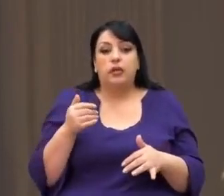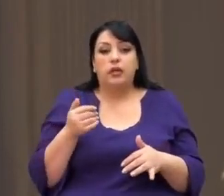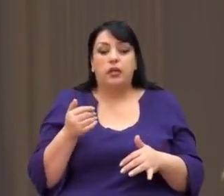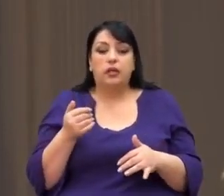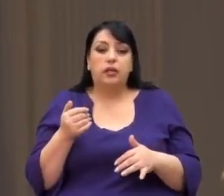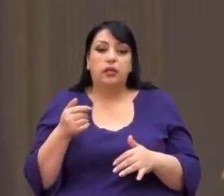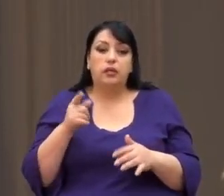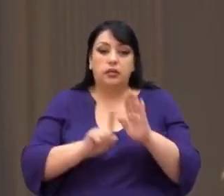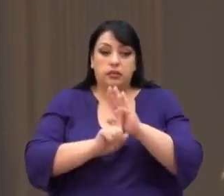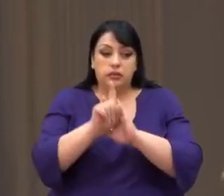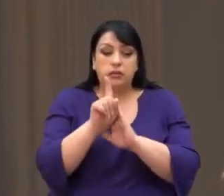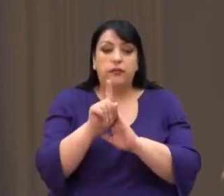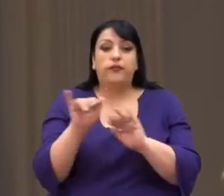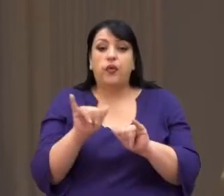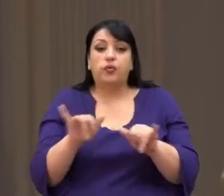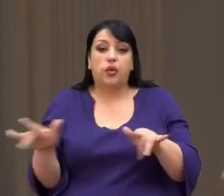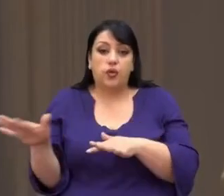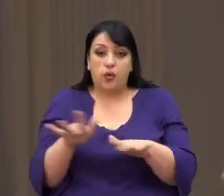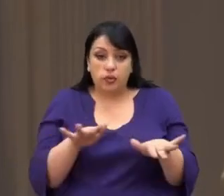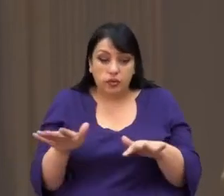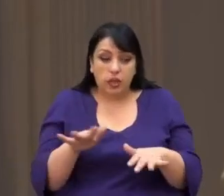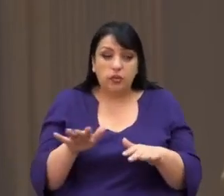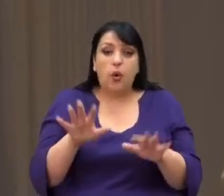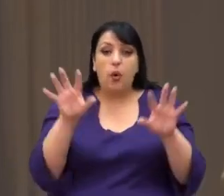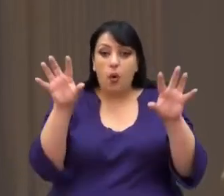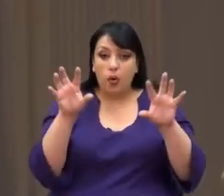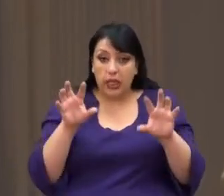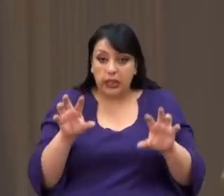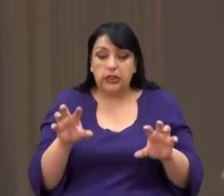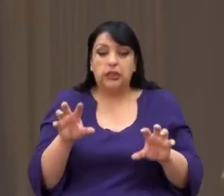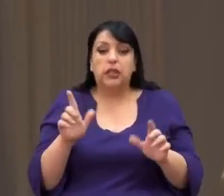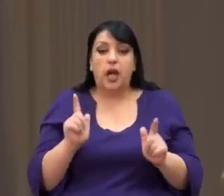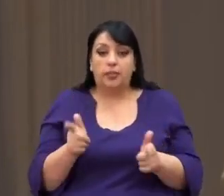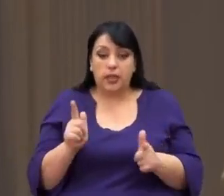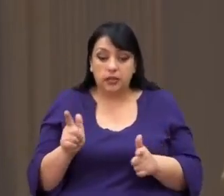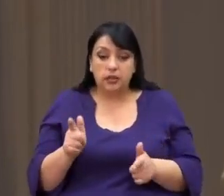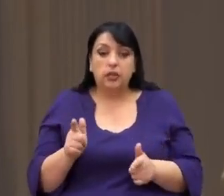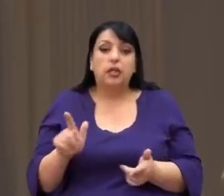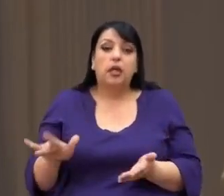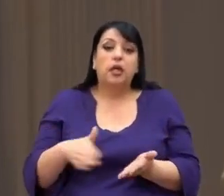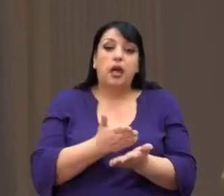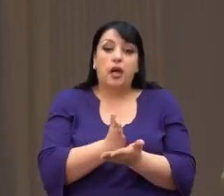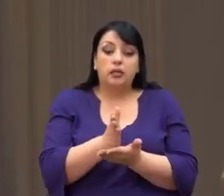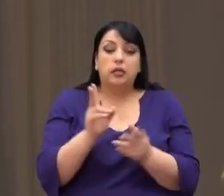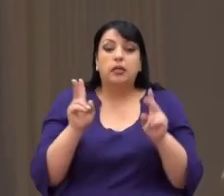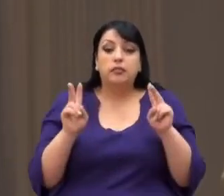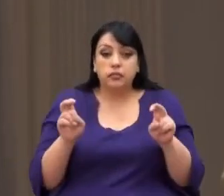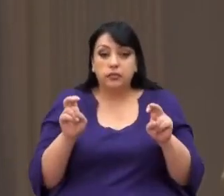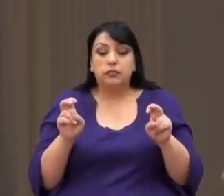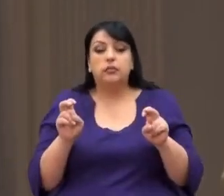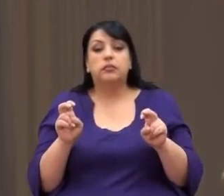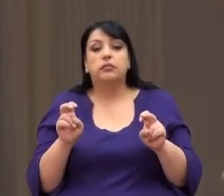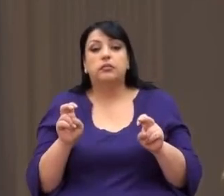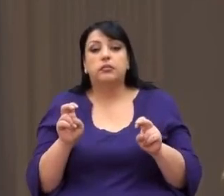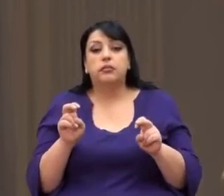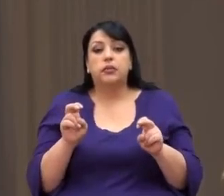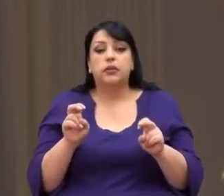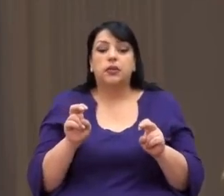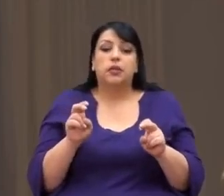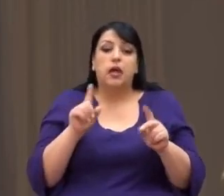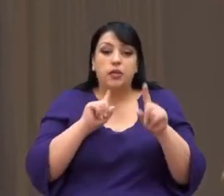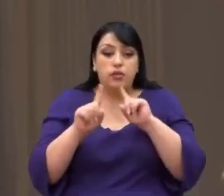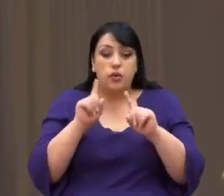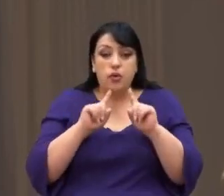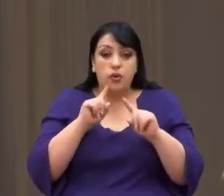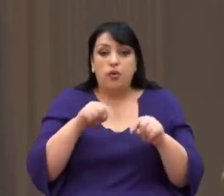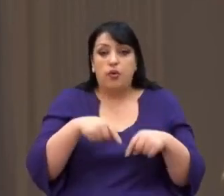նախաձեռնություն, գործող օրենքի համաձայն քաղաքացիական նախաձեռնության վերաբերյալ ազգային ժողովի